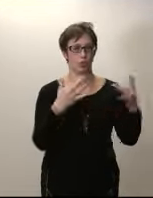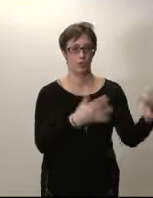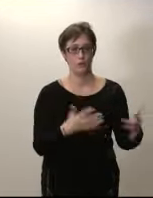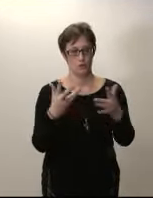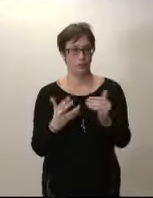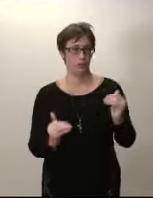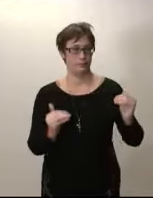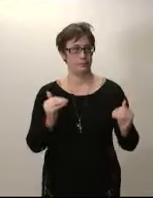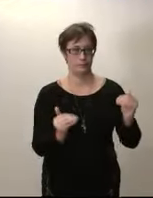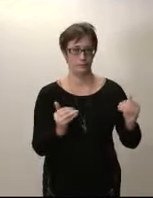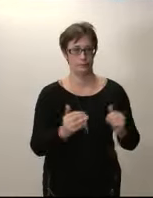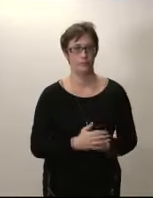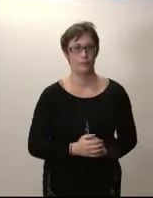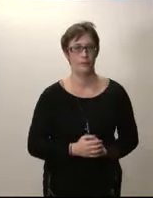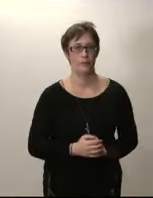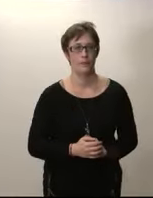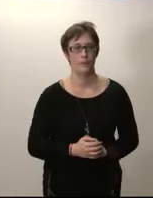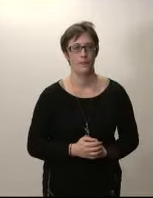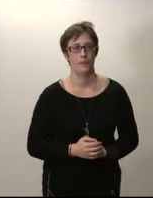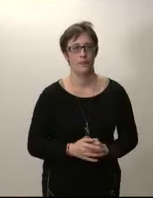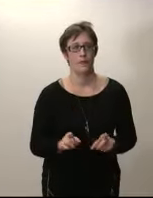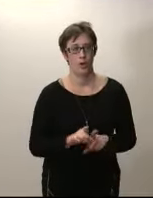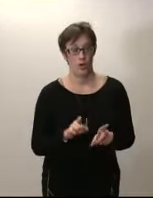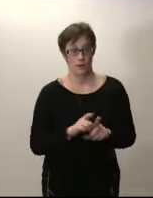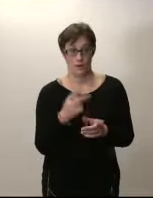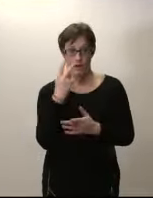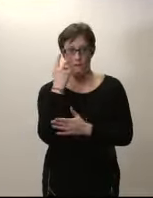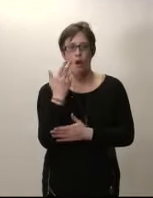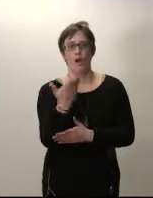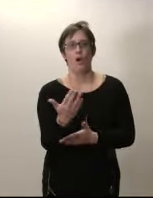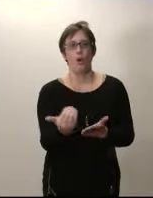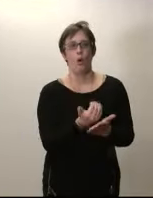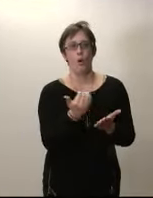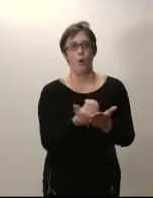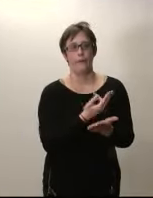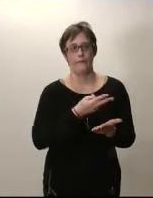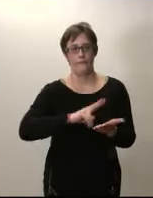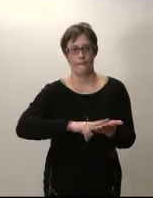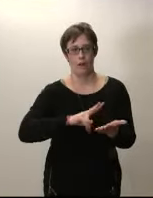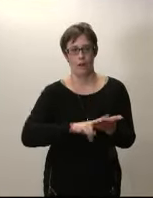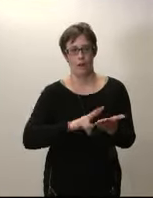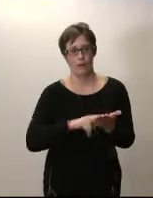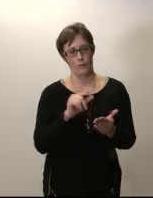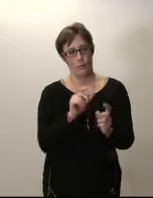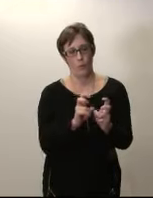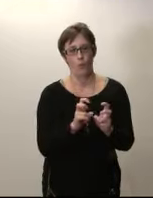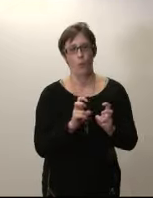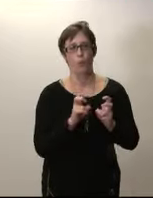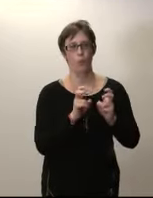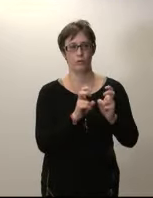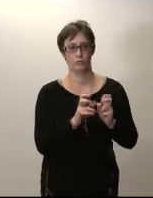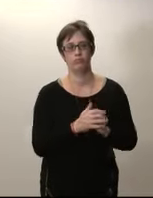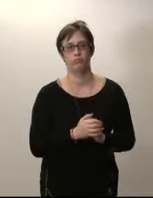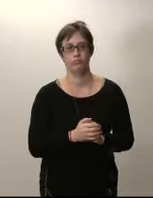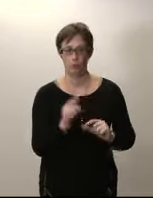parfaitement comparables. Vous voyez que les recettes réelles ont légèrement augmenté. On va voir le détail